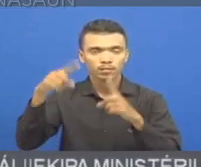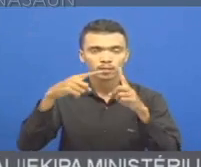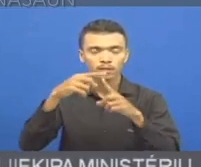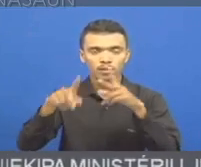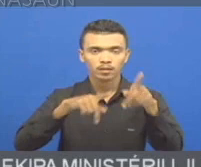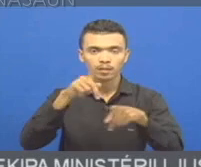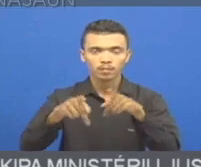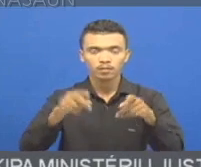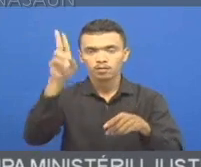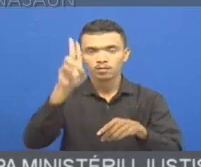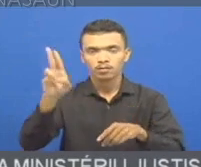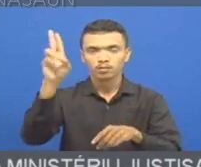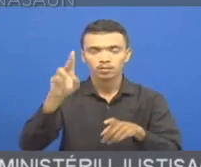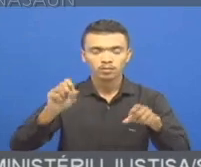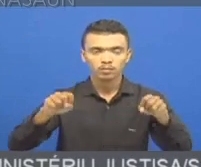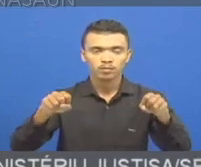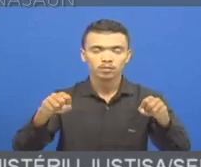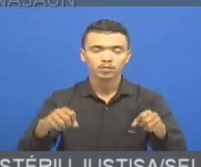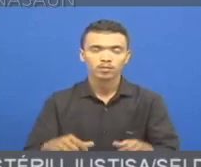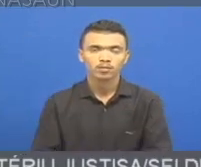conduz ela motorizada.